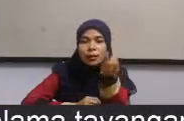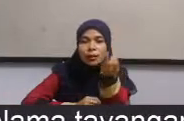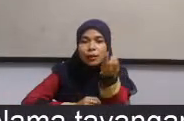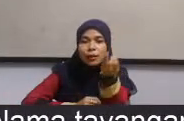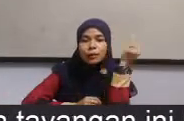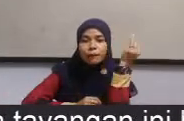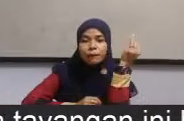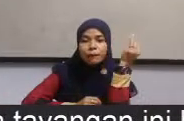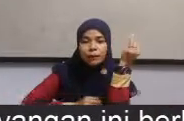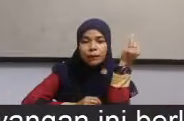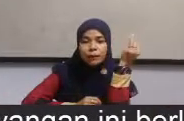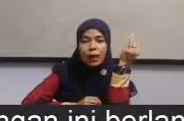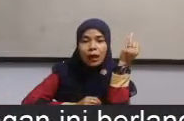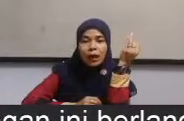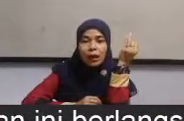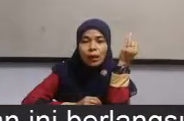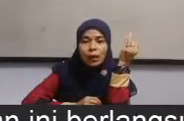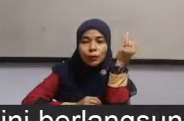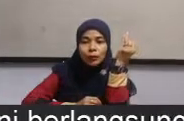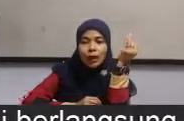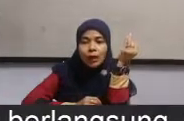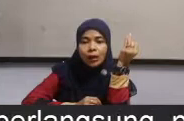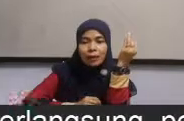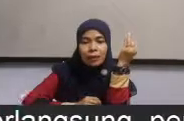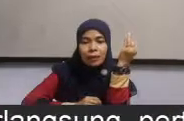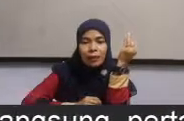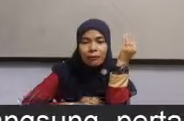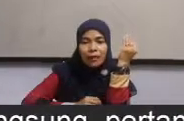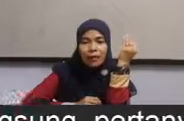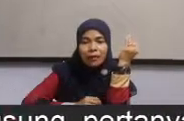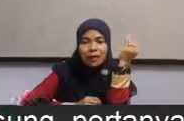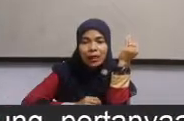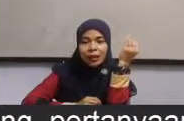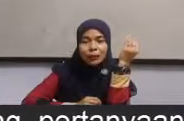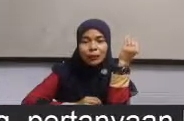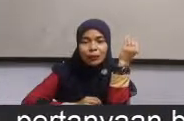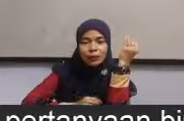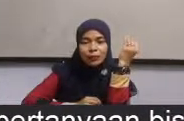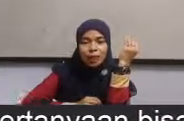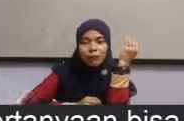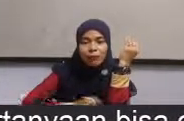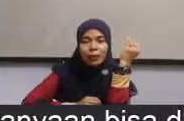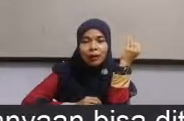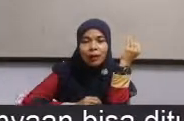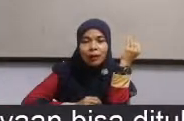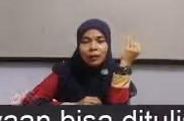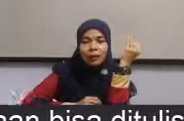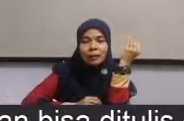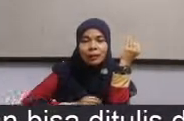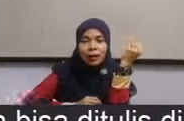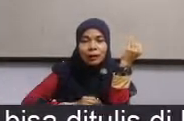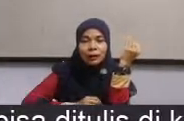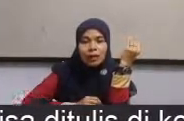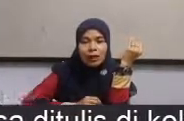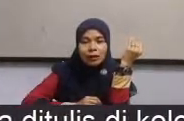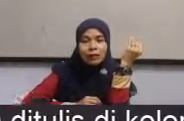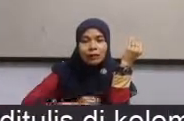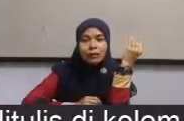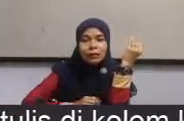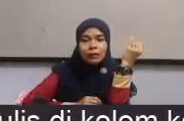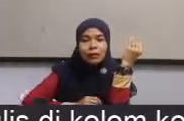jauh Nah kalau sudah memanfaatkan atau tidak memanfaatkan sesuai